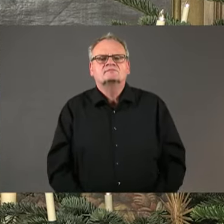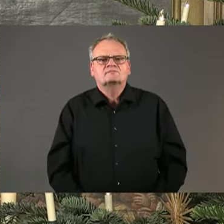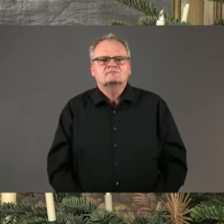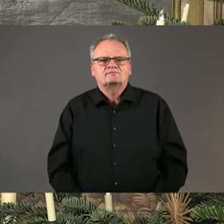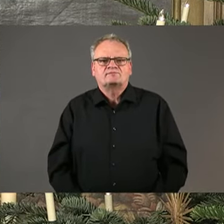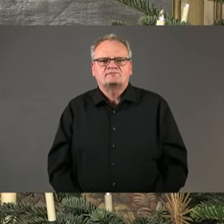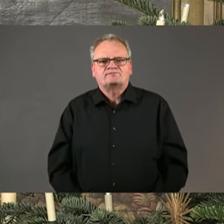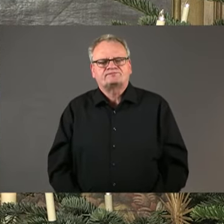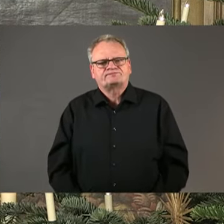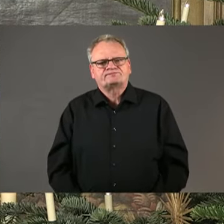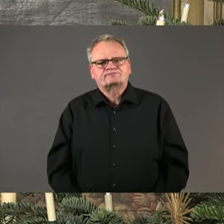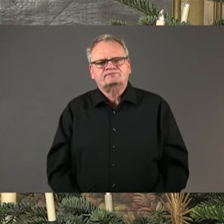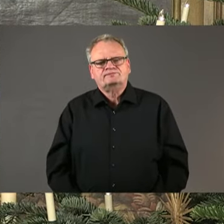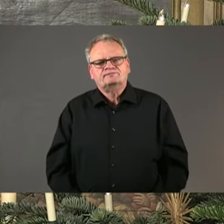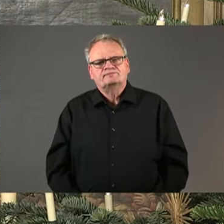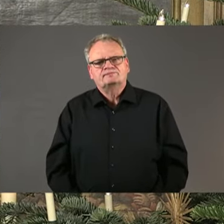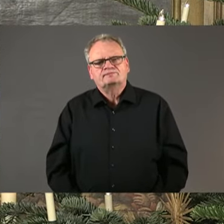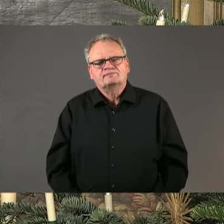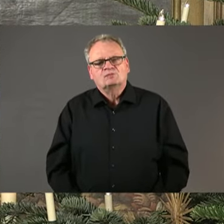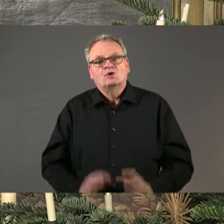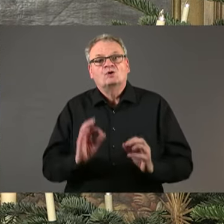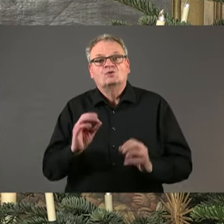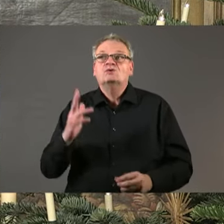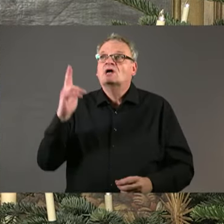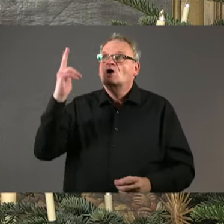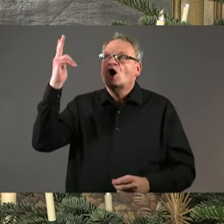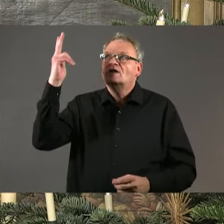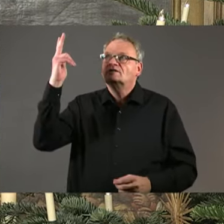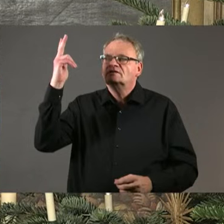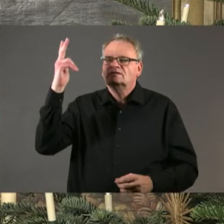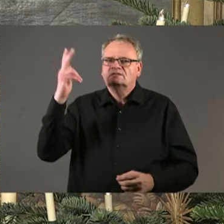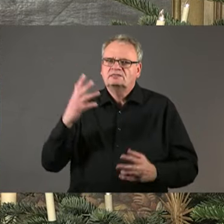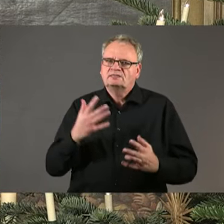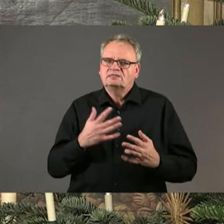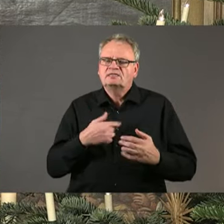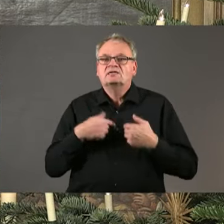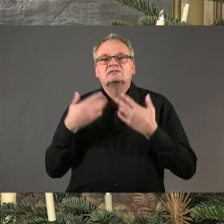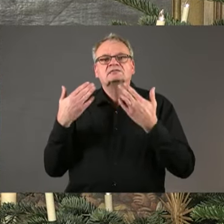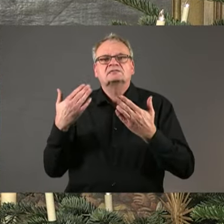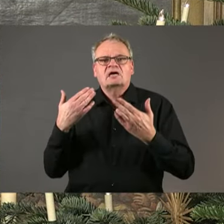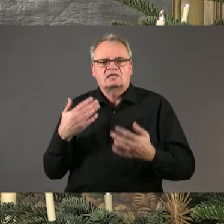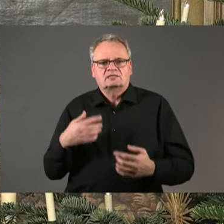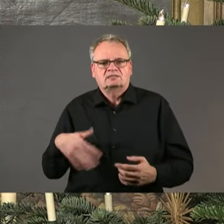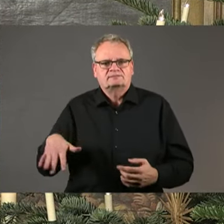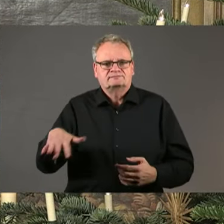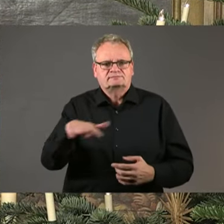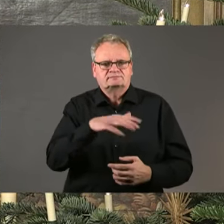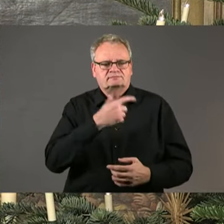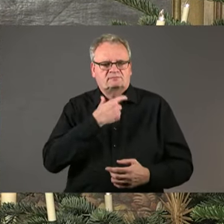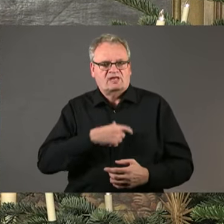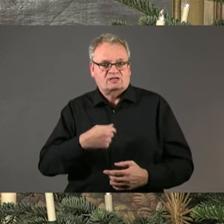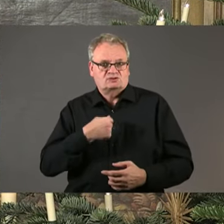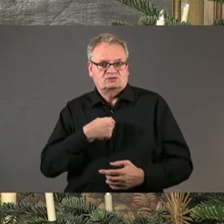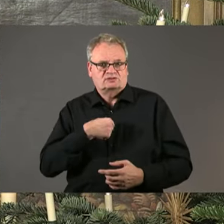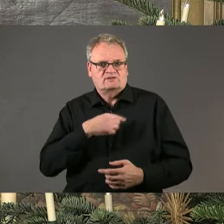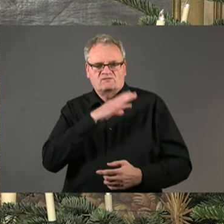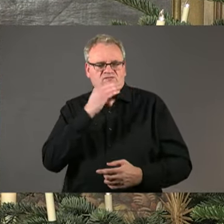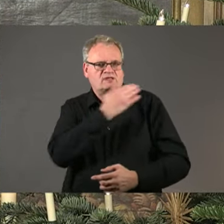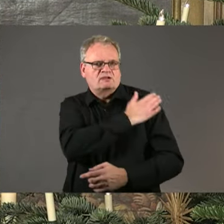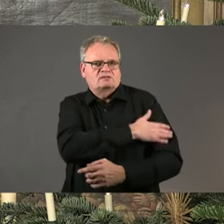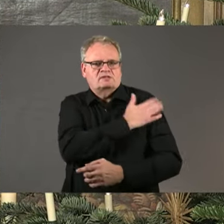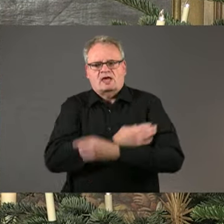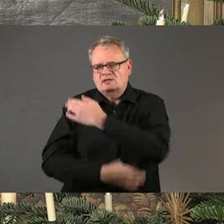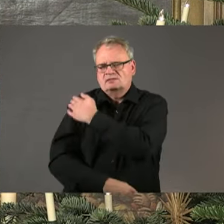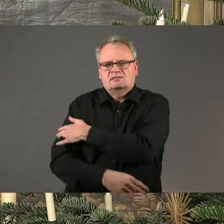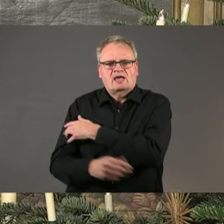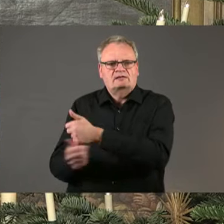Grit schreibt uns: Guter Gott, ich danke dir für die Menschen, die mir auf so vielfältige Weise zur Seite stehen